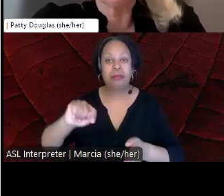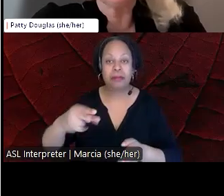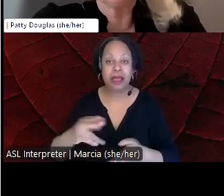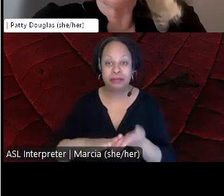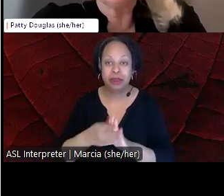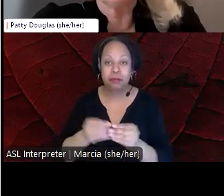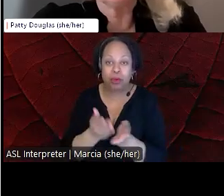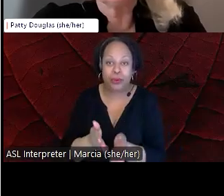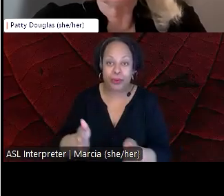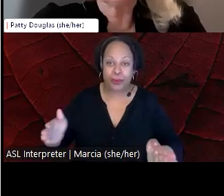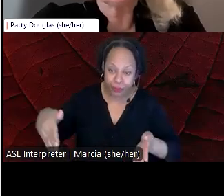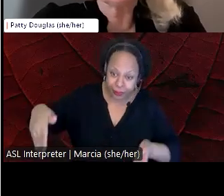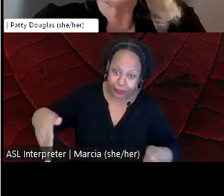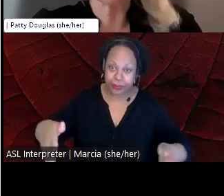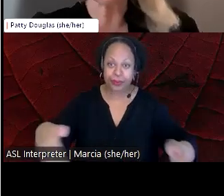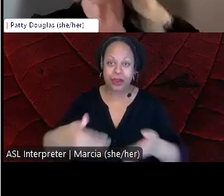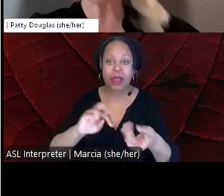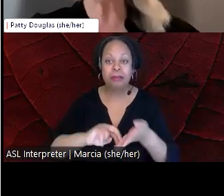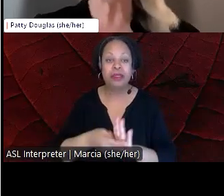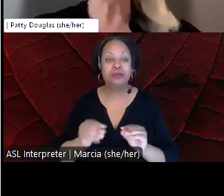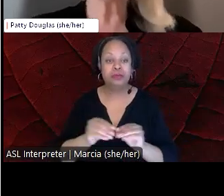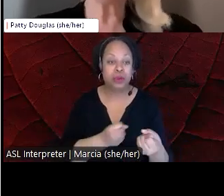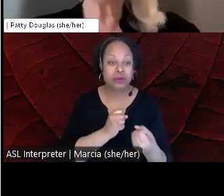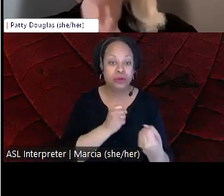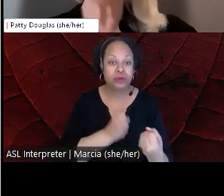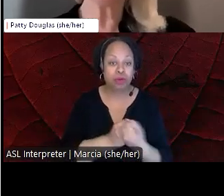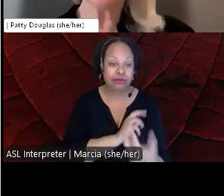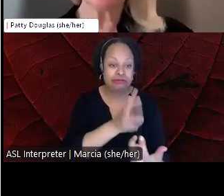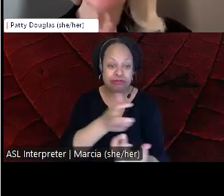allons pouvoir revenir. Alors,